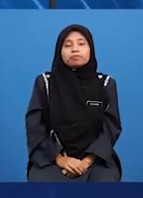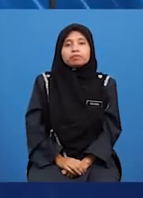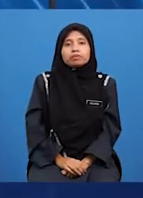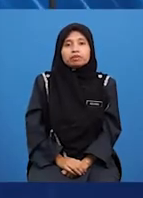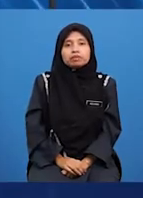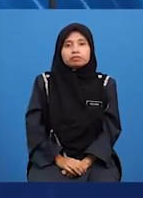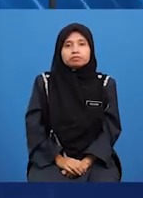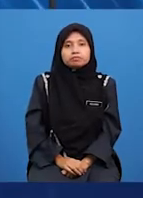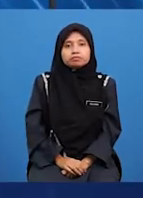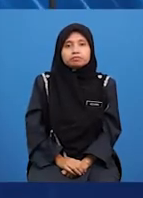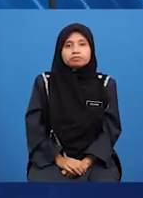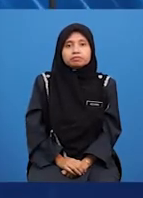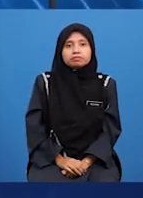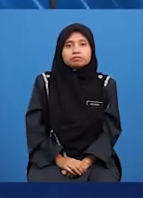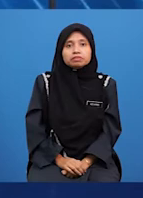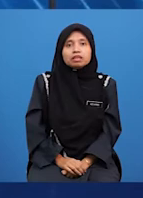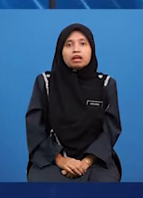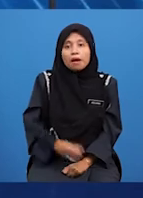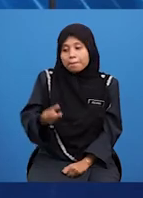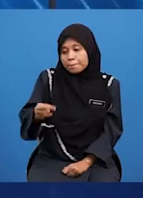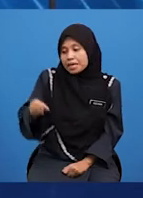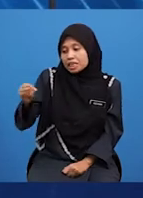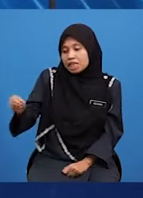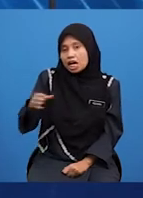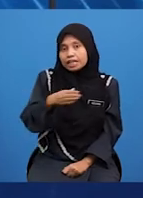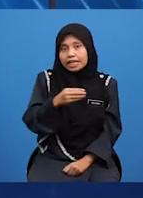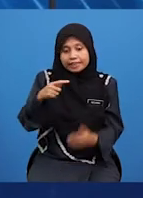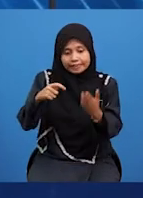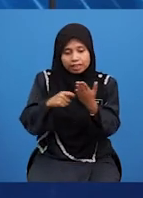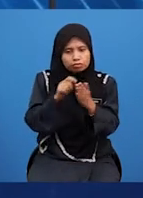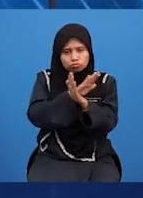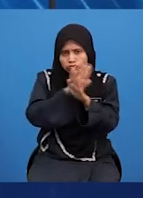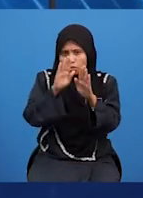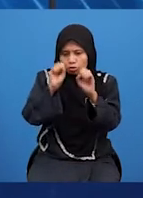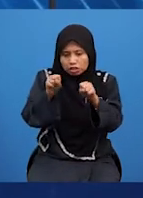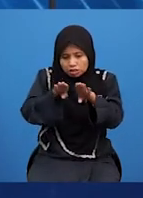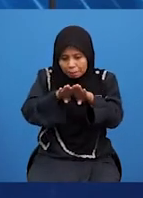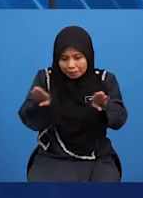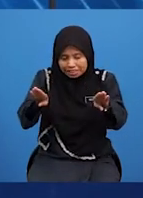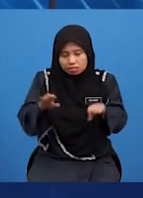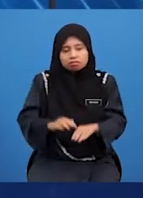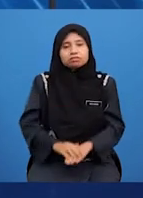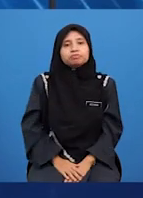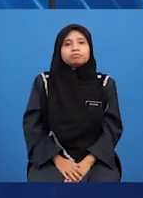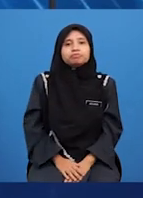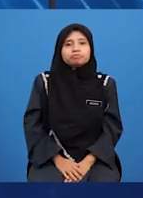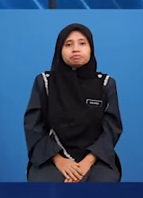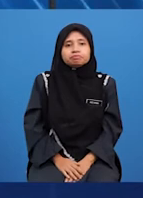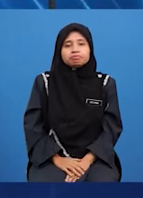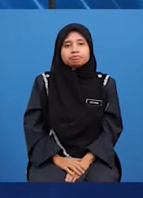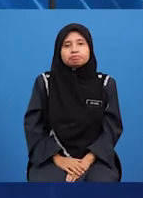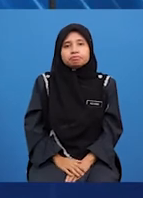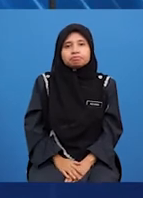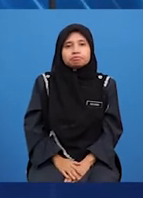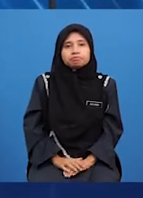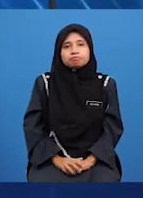memang super. Betul kata Cikgu Arif. Media dan teknik tidak dapat dipisahkan. Andai